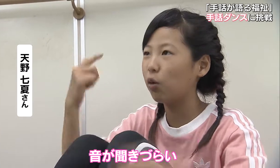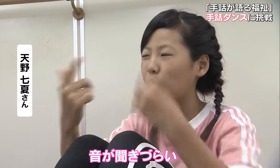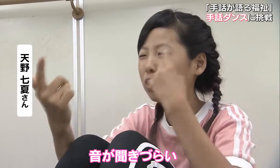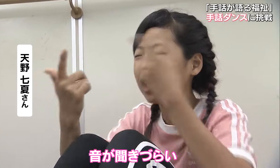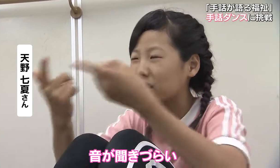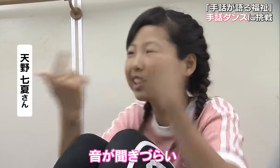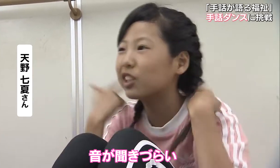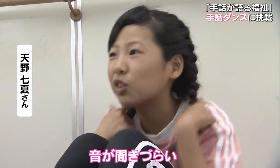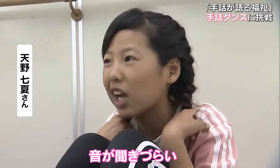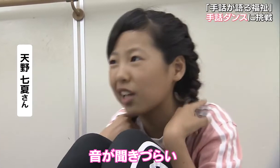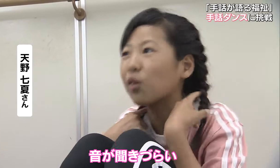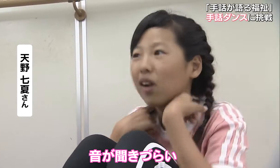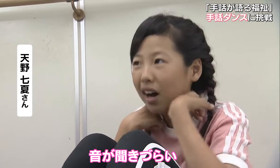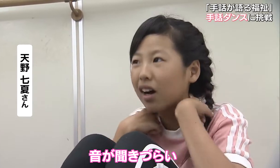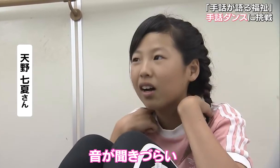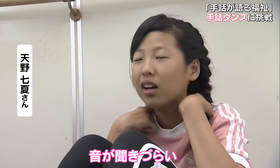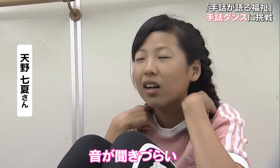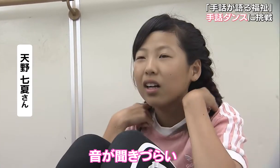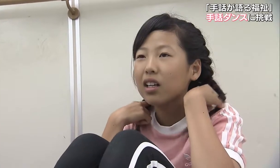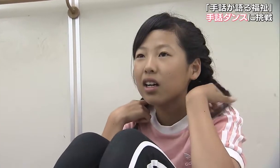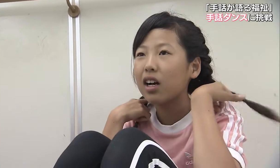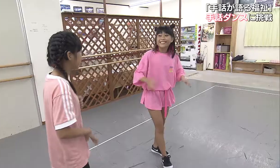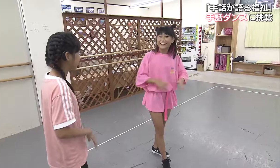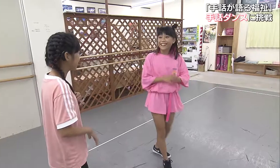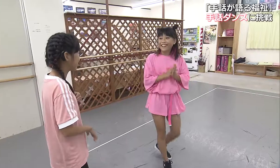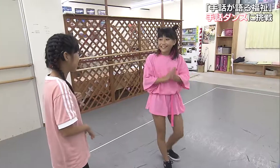て音が聞きづらいとか。